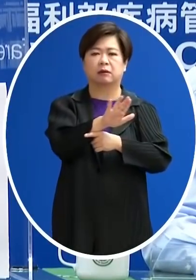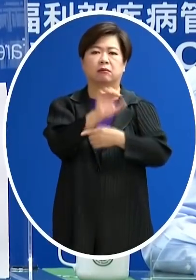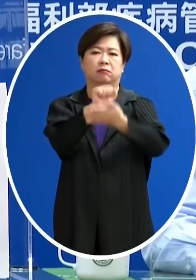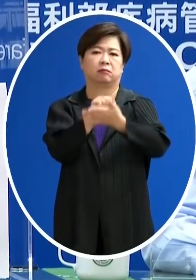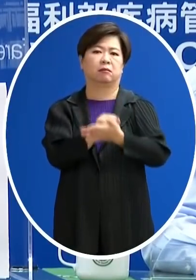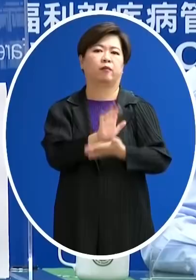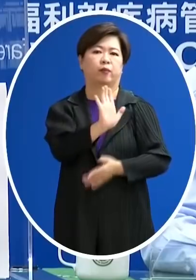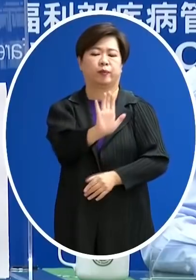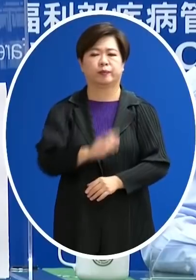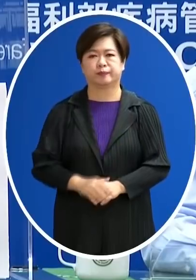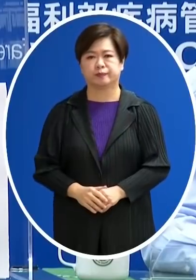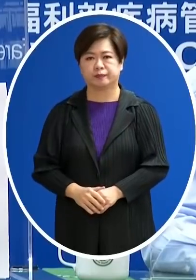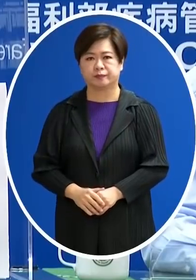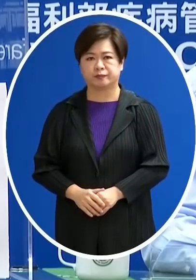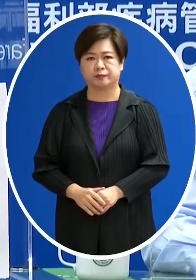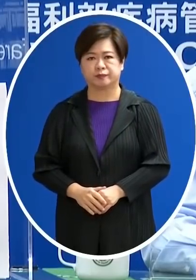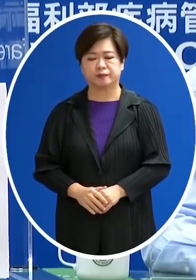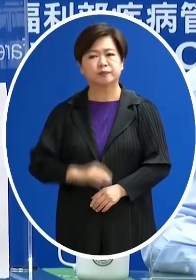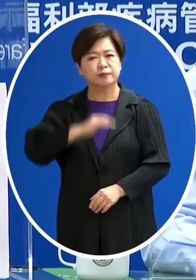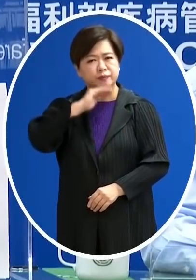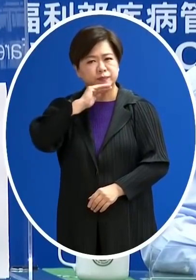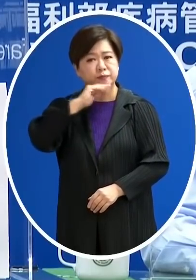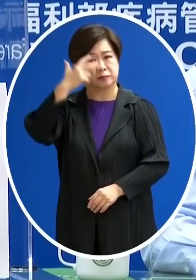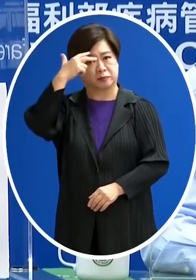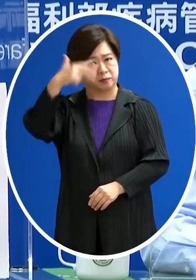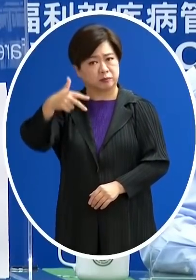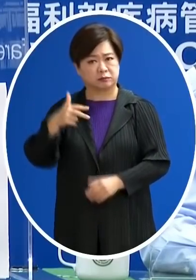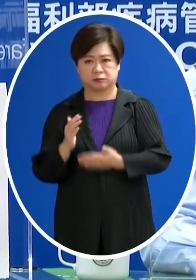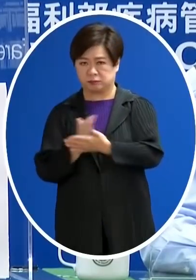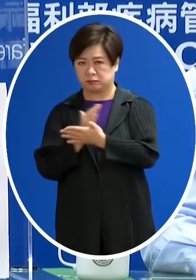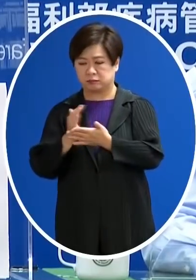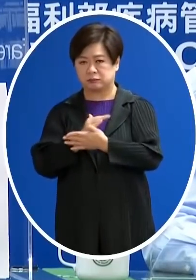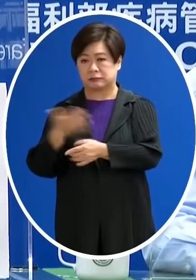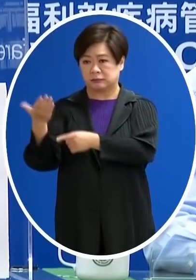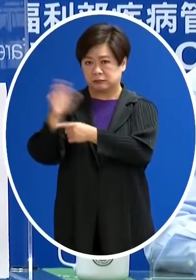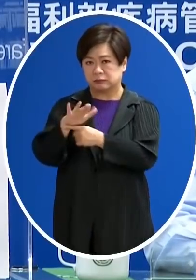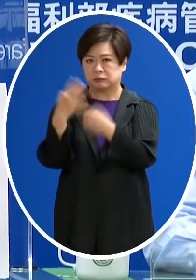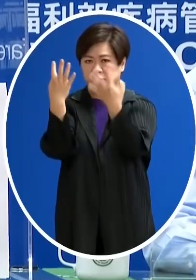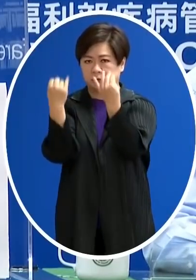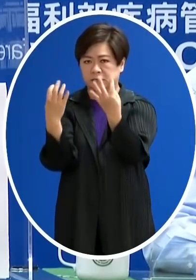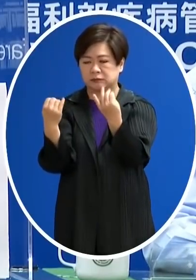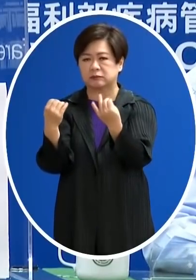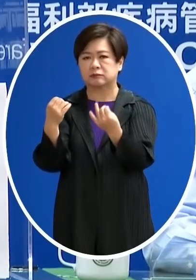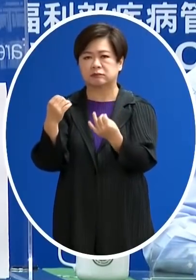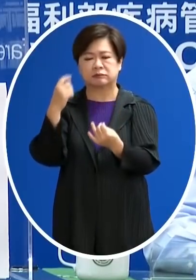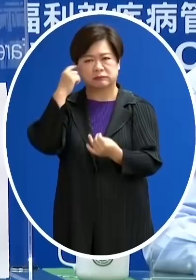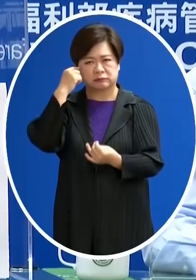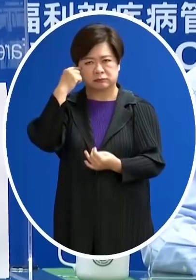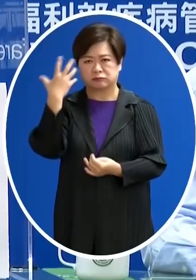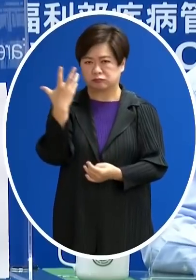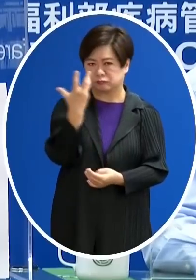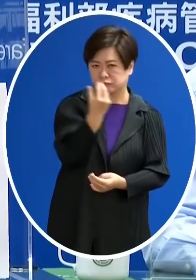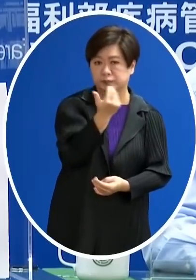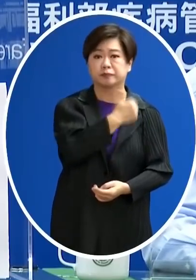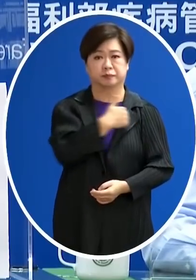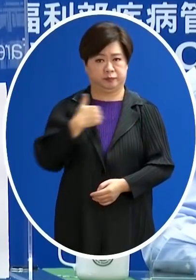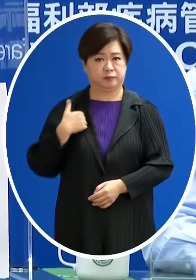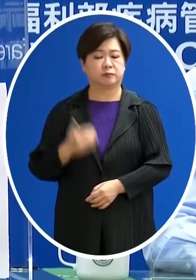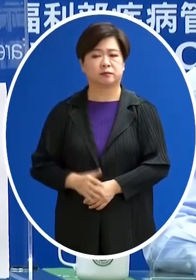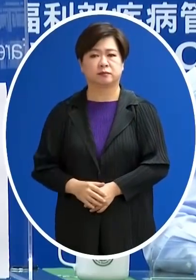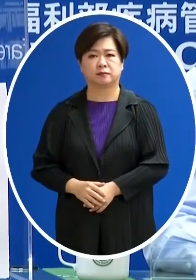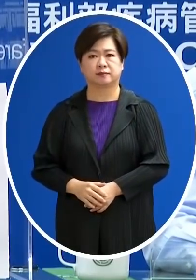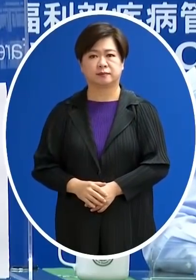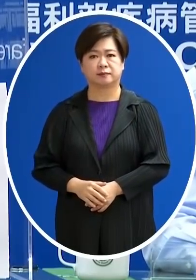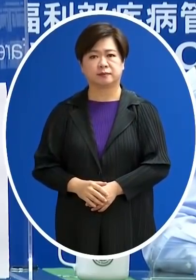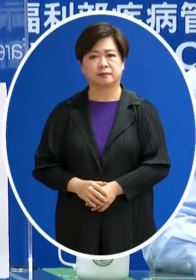哈，那我们希望看下礼拜哈，是不是能够这个死亡的个案是不是能够逐渐来减少？那整体